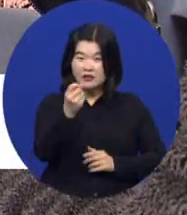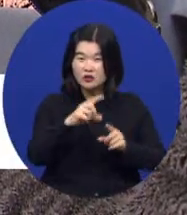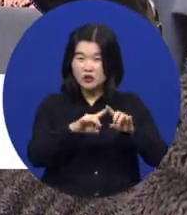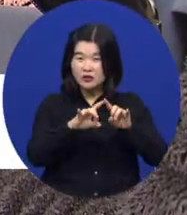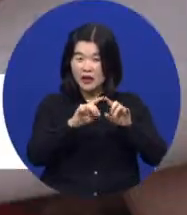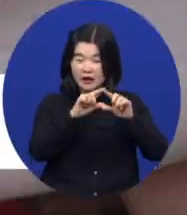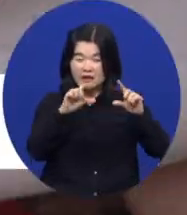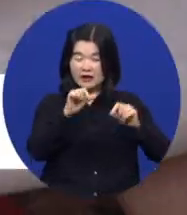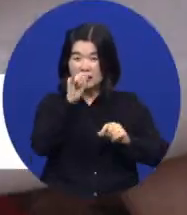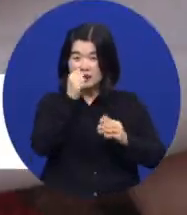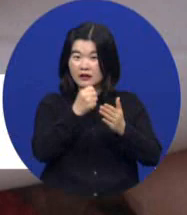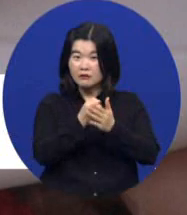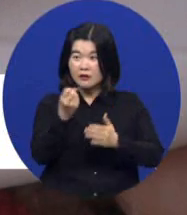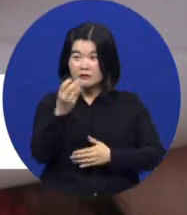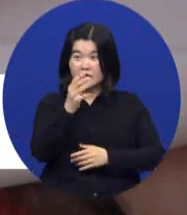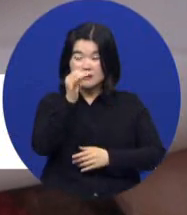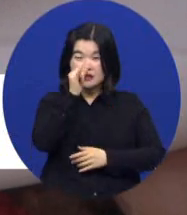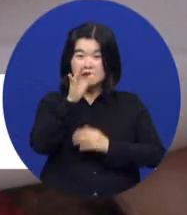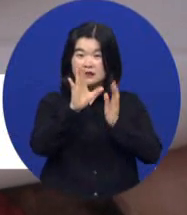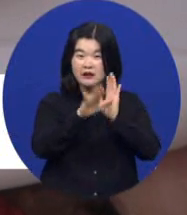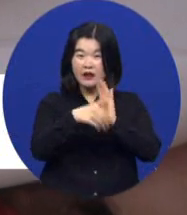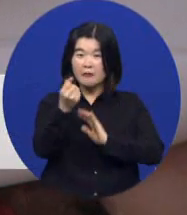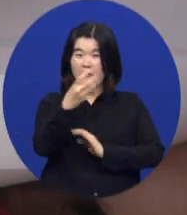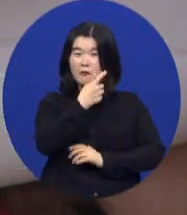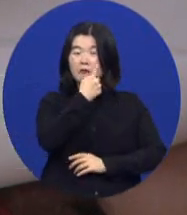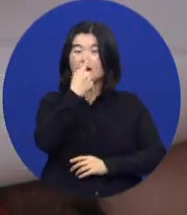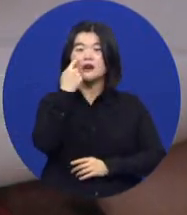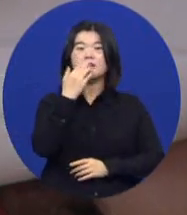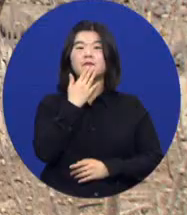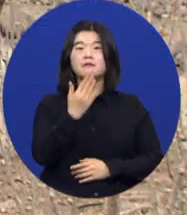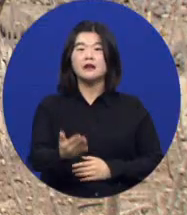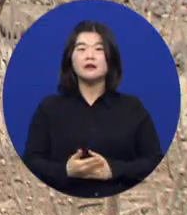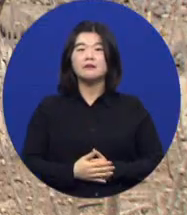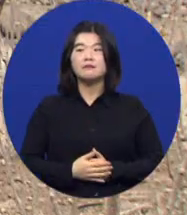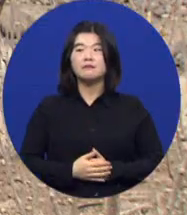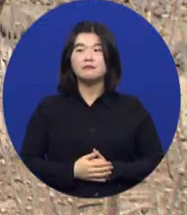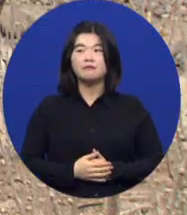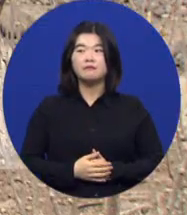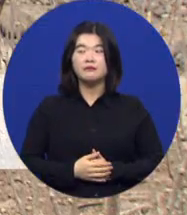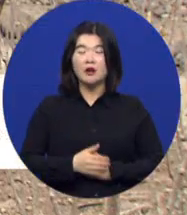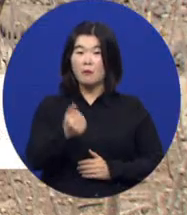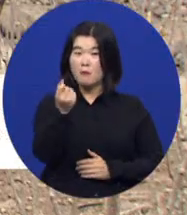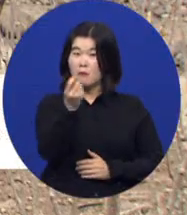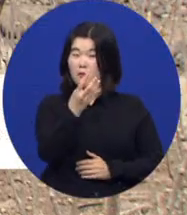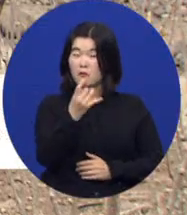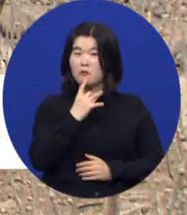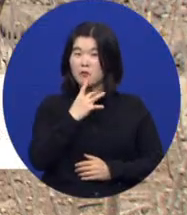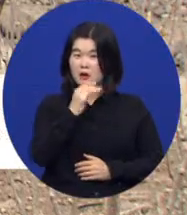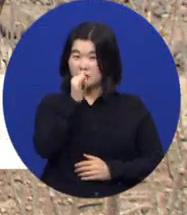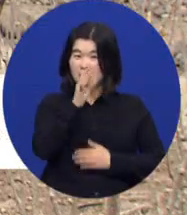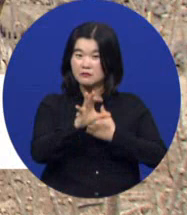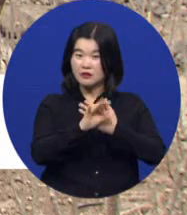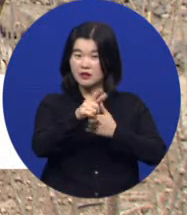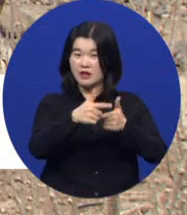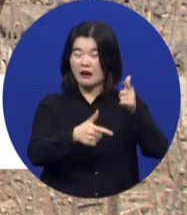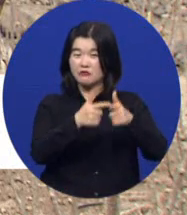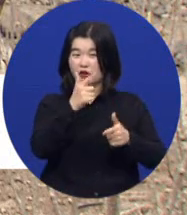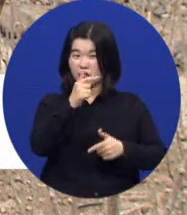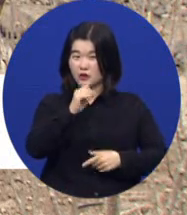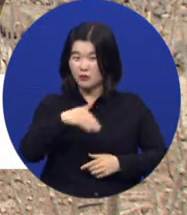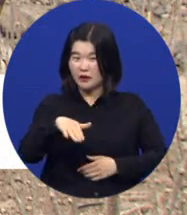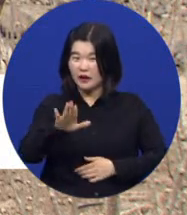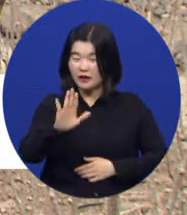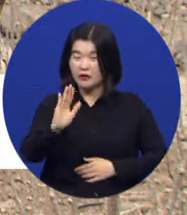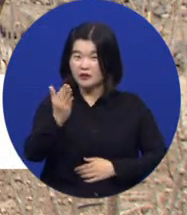있어 단말기를 갖다 대면 고유 번호를 확인할 수 있습니다. 고유의 번호가 생기면 이 나무가 어디로